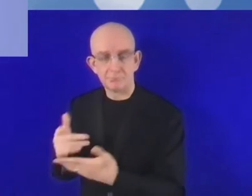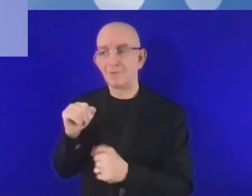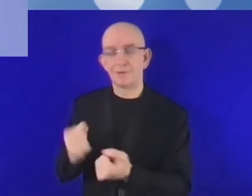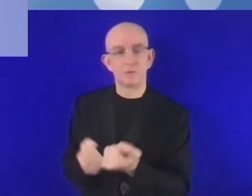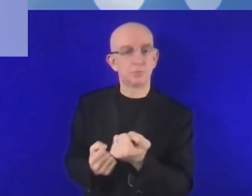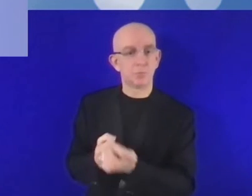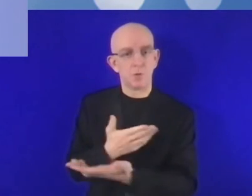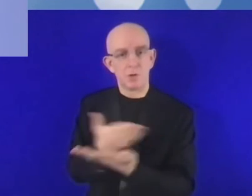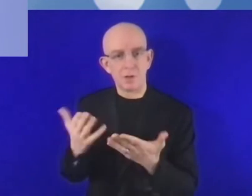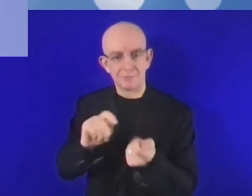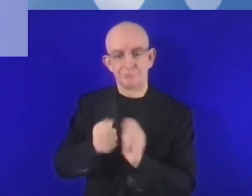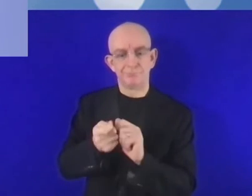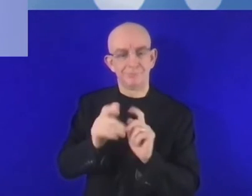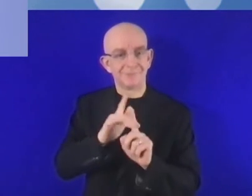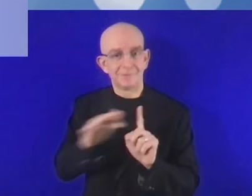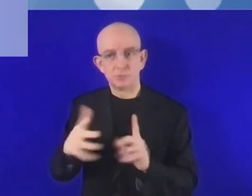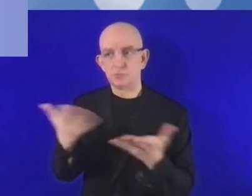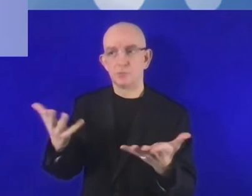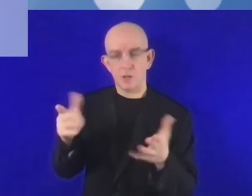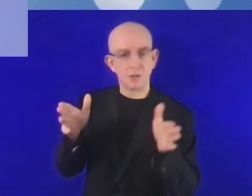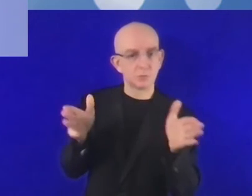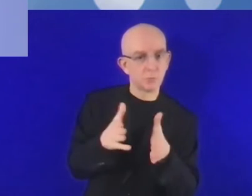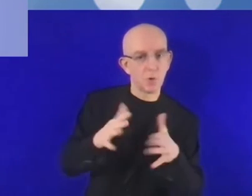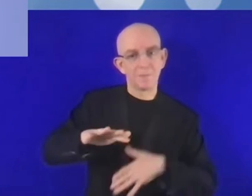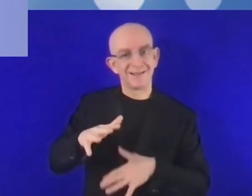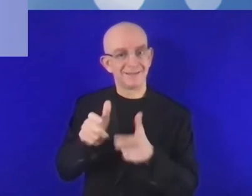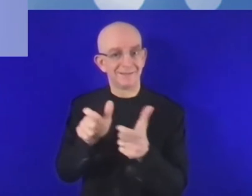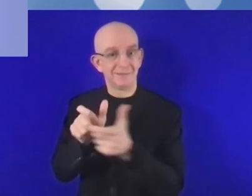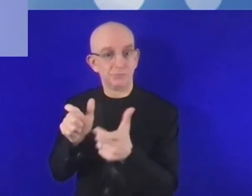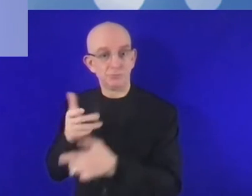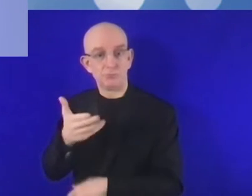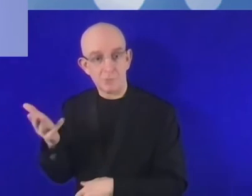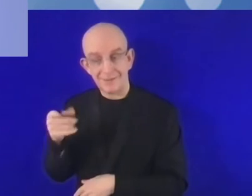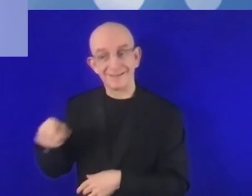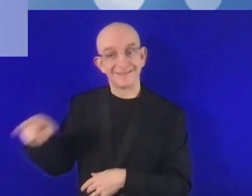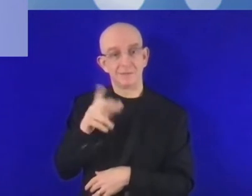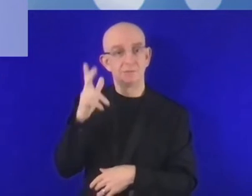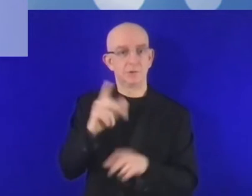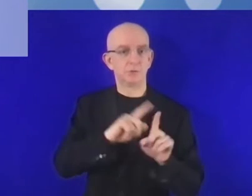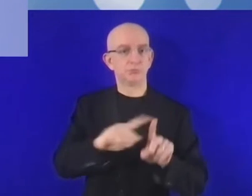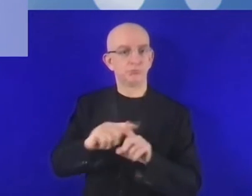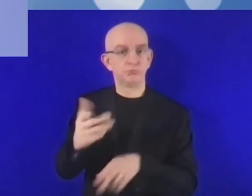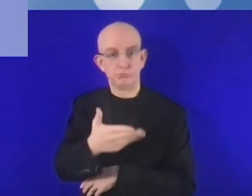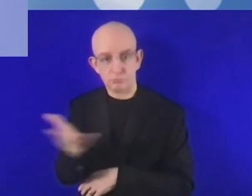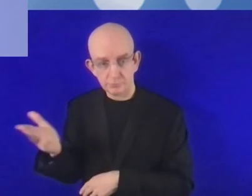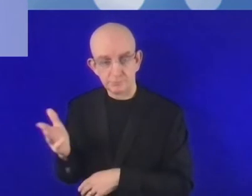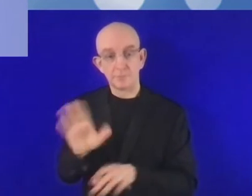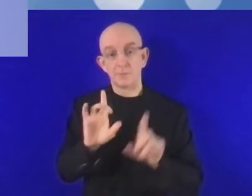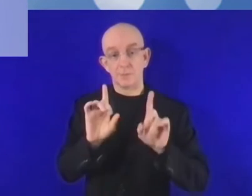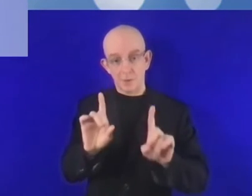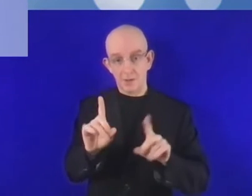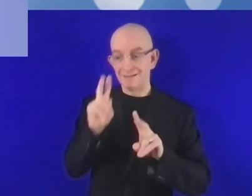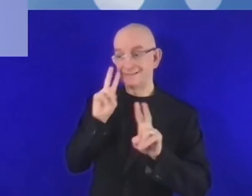широкий набор разного рода инструментов для поддержки стартапов и цифровизации малых и